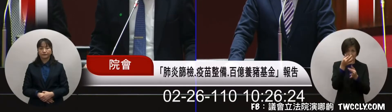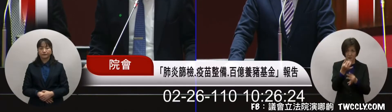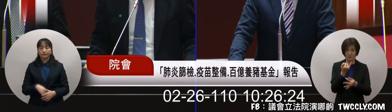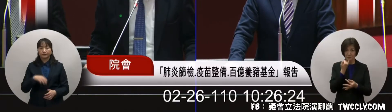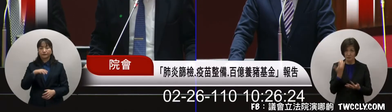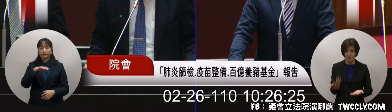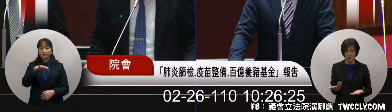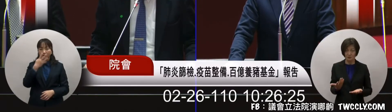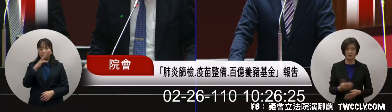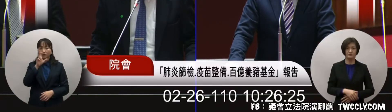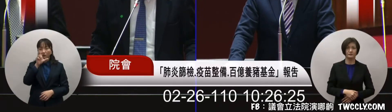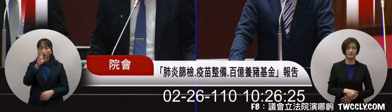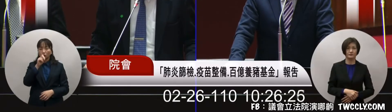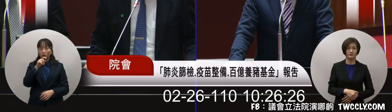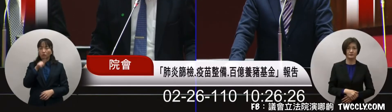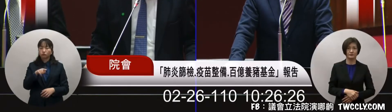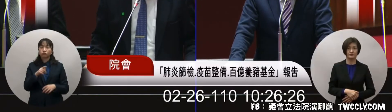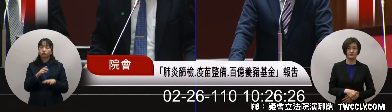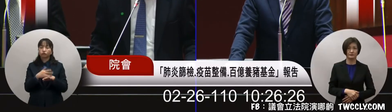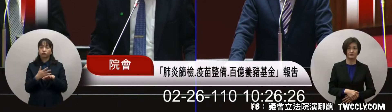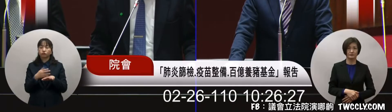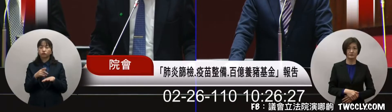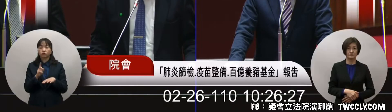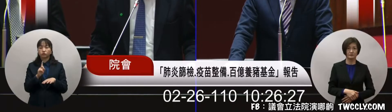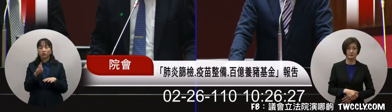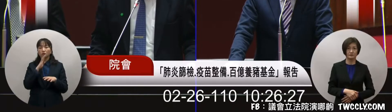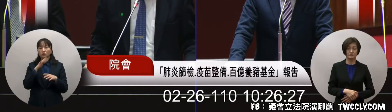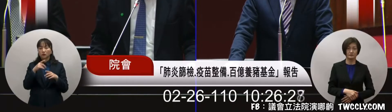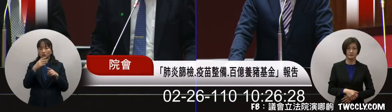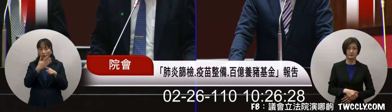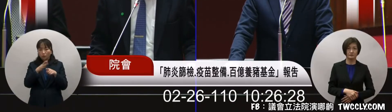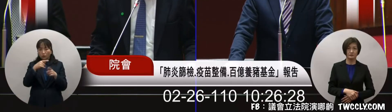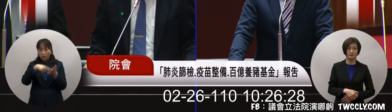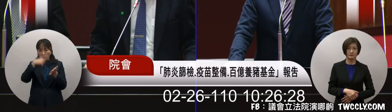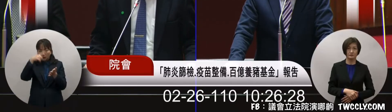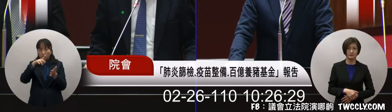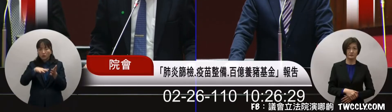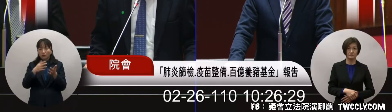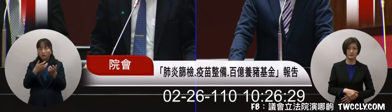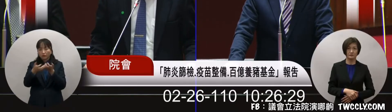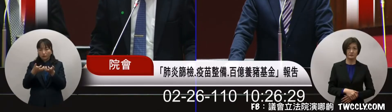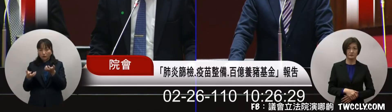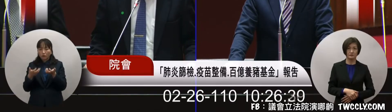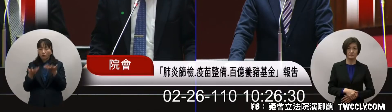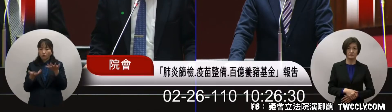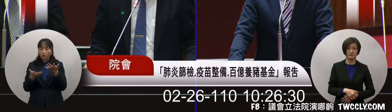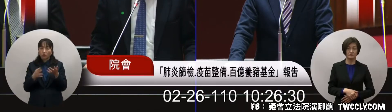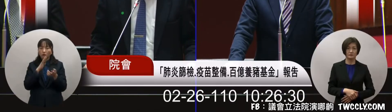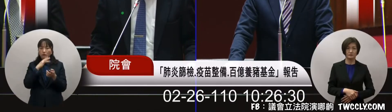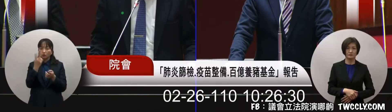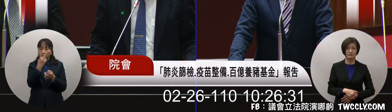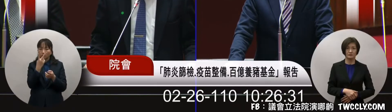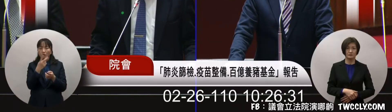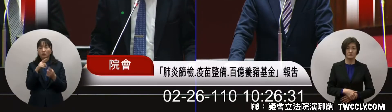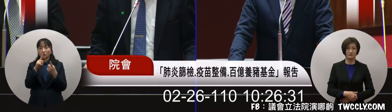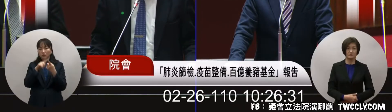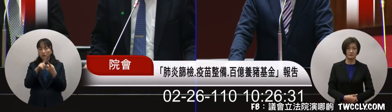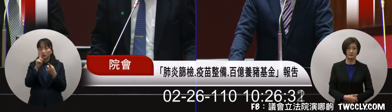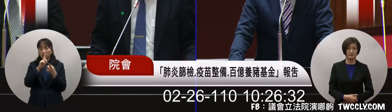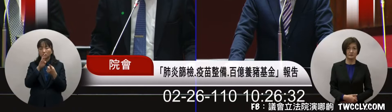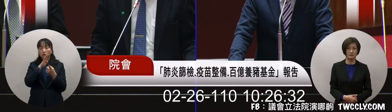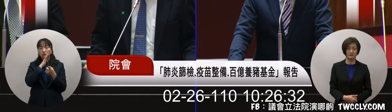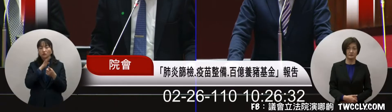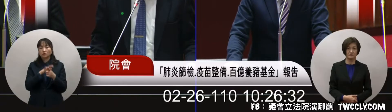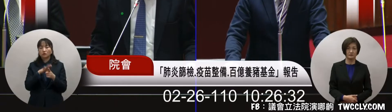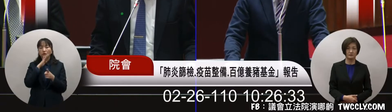470？这不会啊，我们在讲就是说在第一批的分配里面 大概有两个，一个大概就是辉，